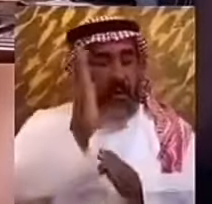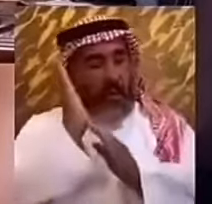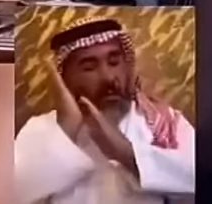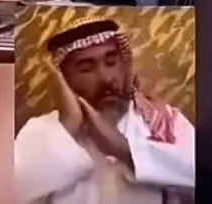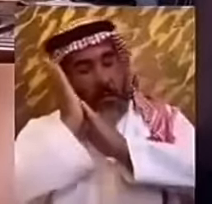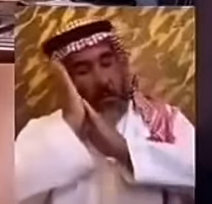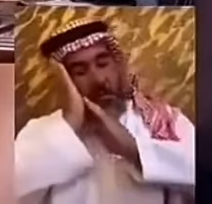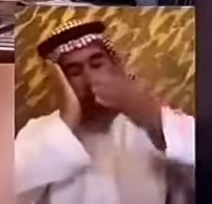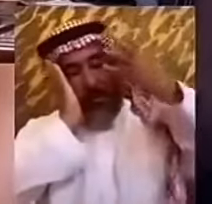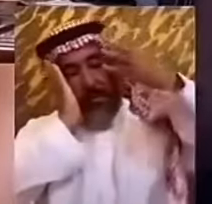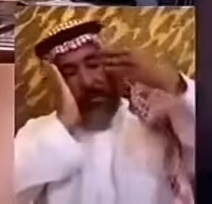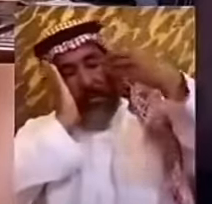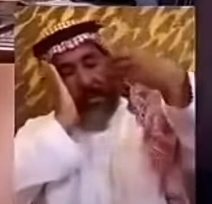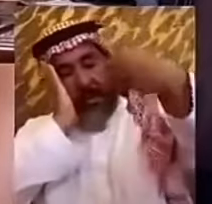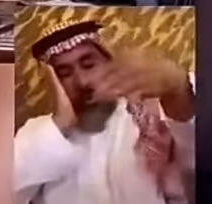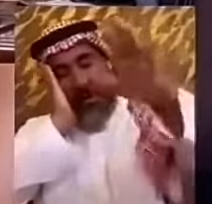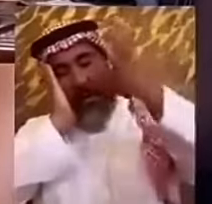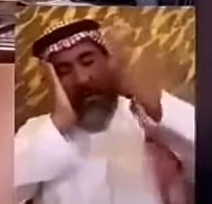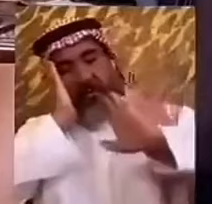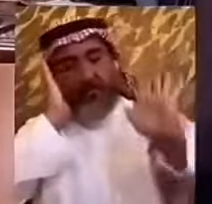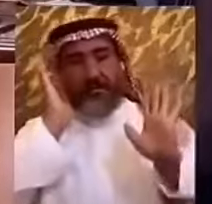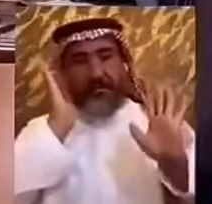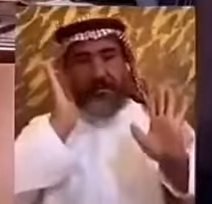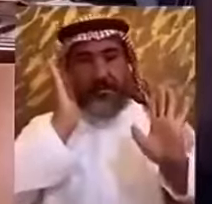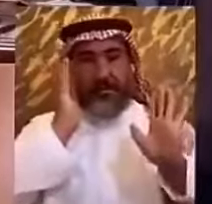البالي، فما بين غمضة عين